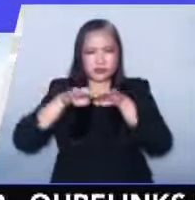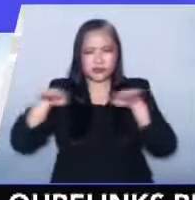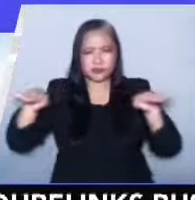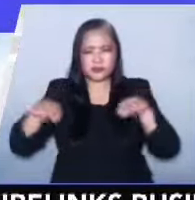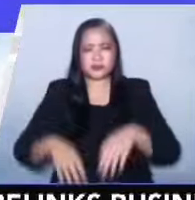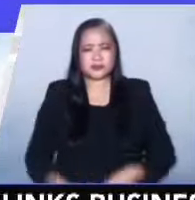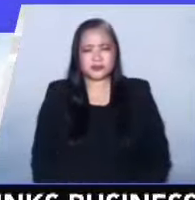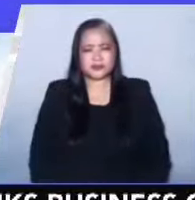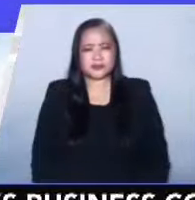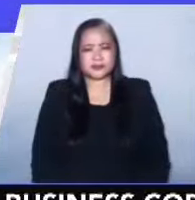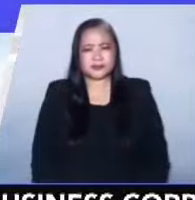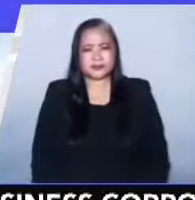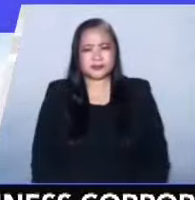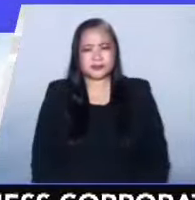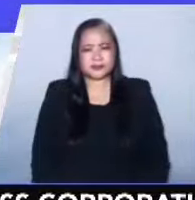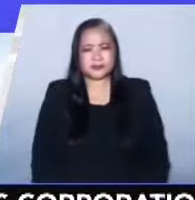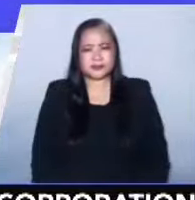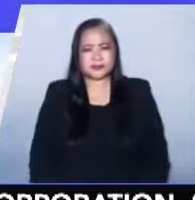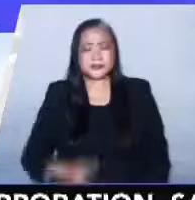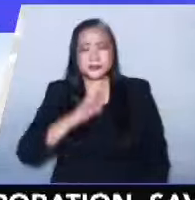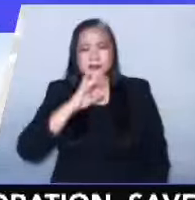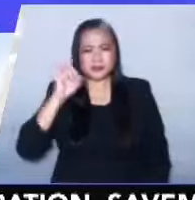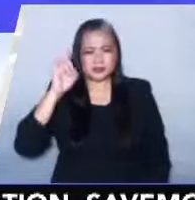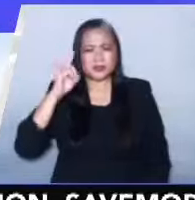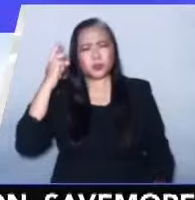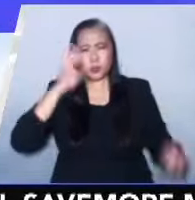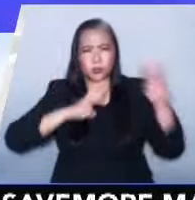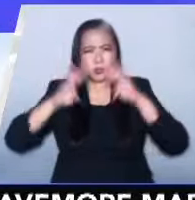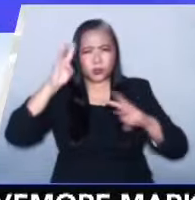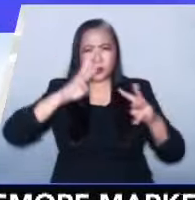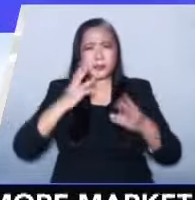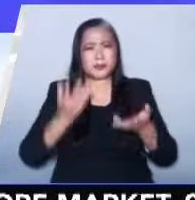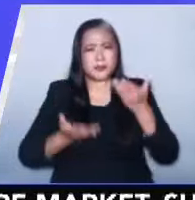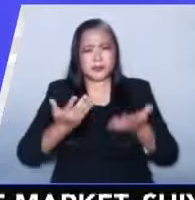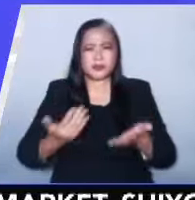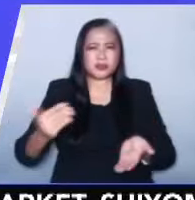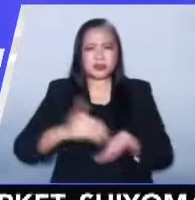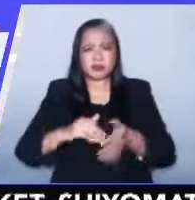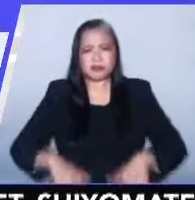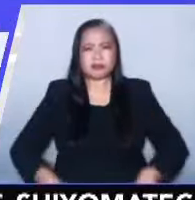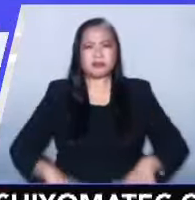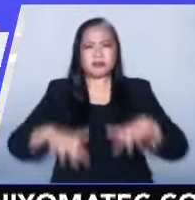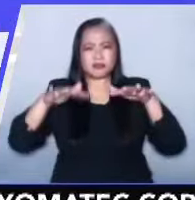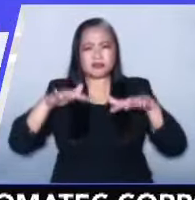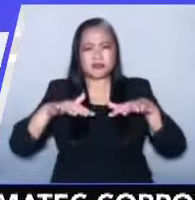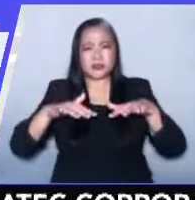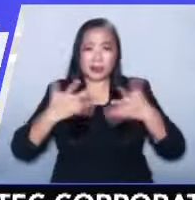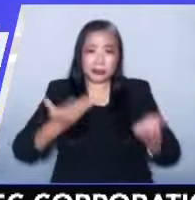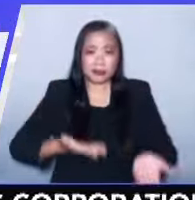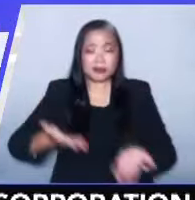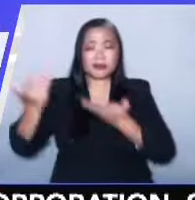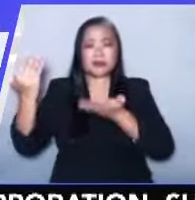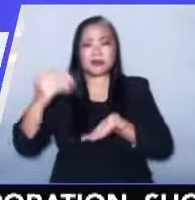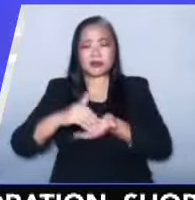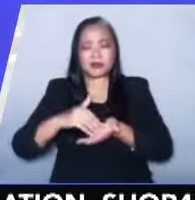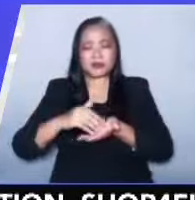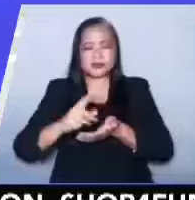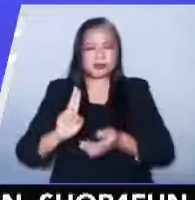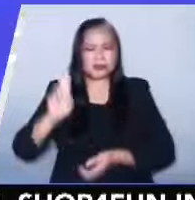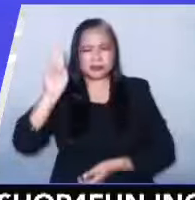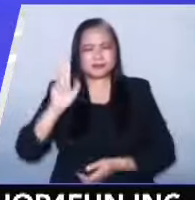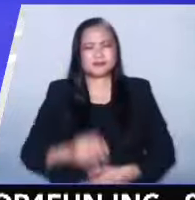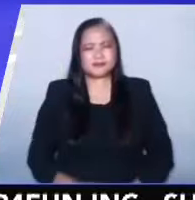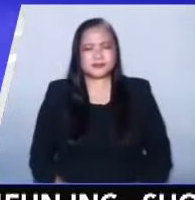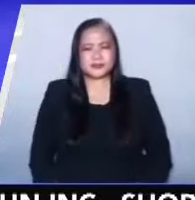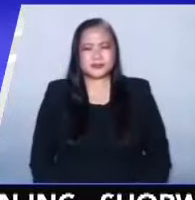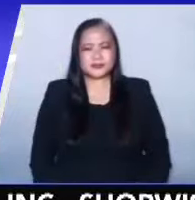bahay. Nangangamba ho kami na baka na naman tumaas, adi aakit na naman kami sa taas. Kung malakas ang